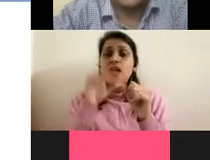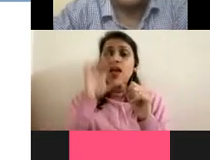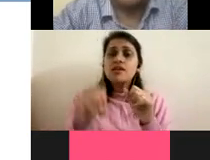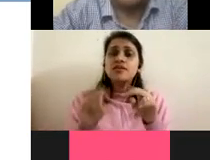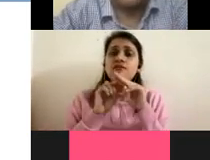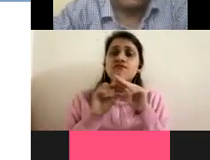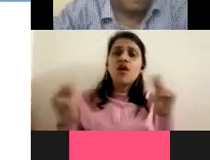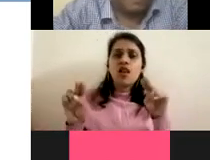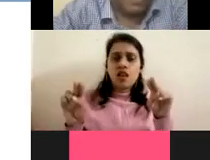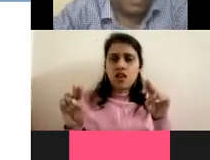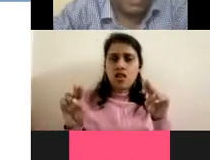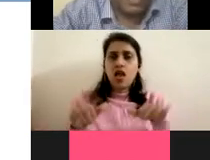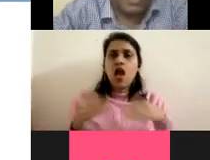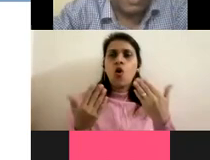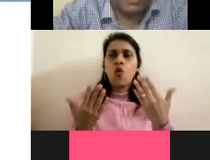चाहिए?